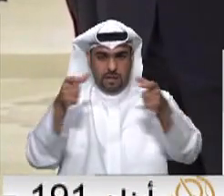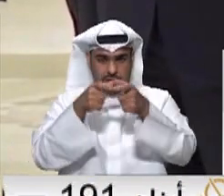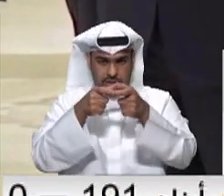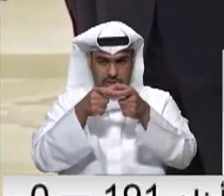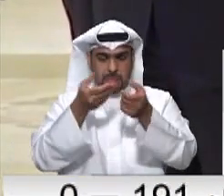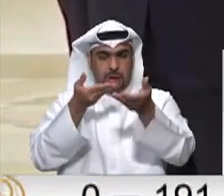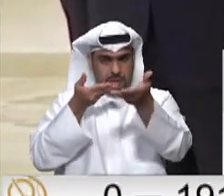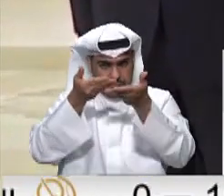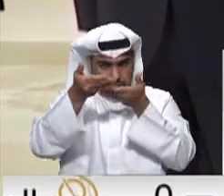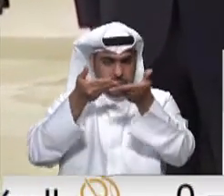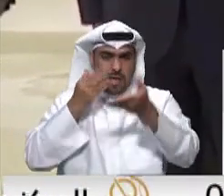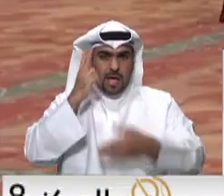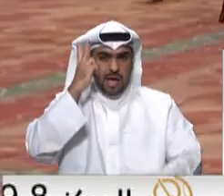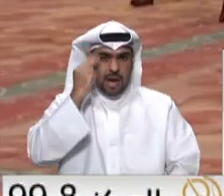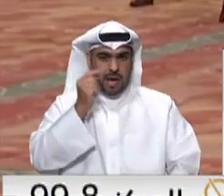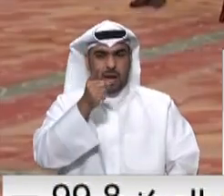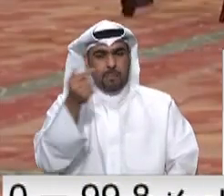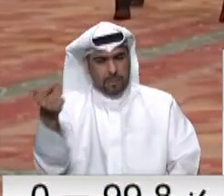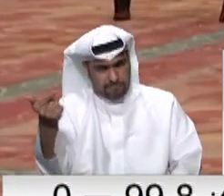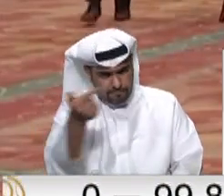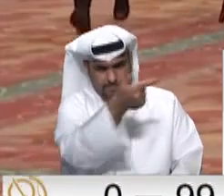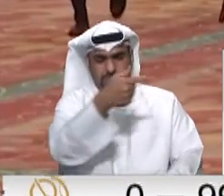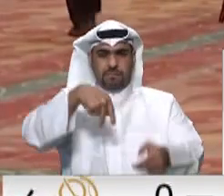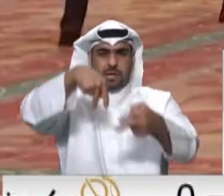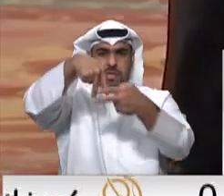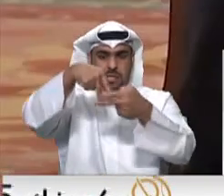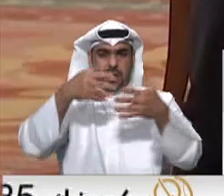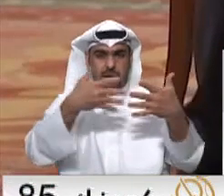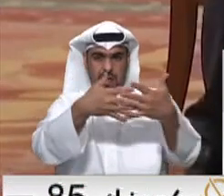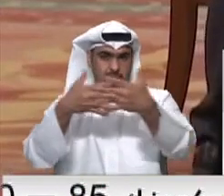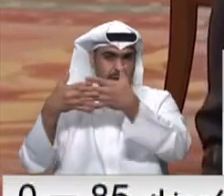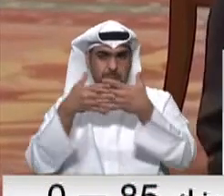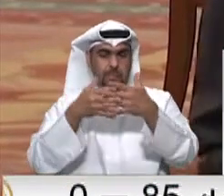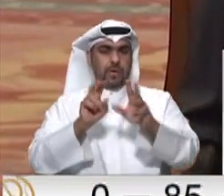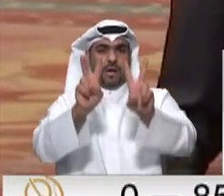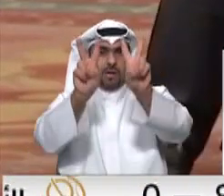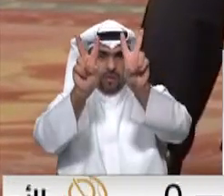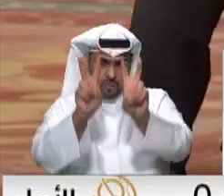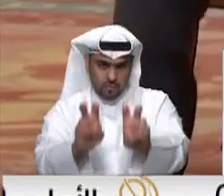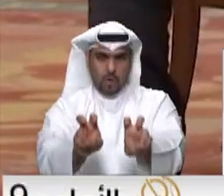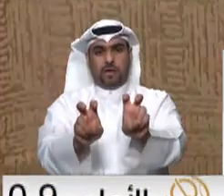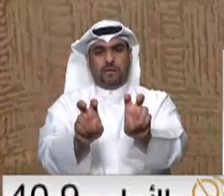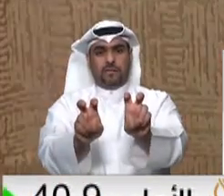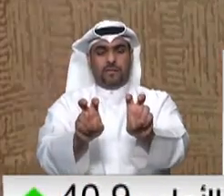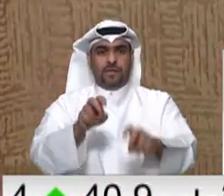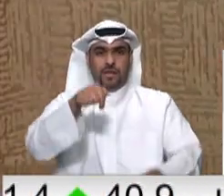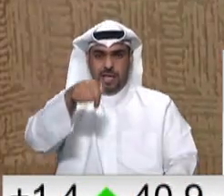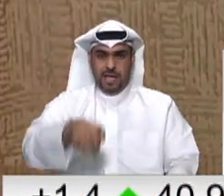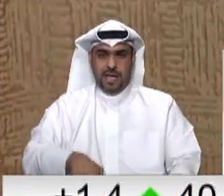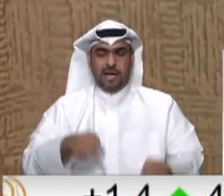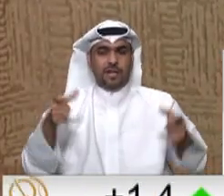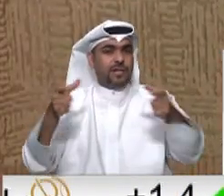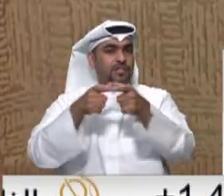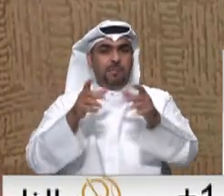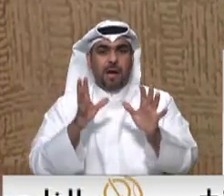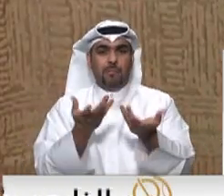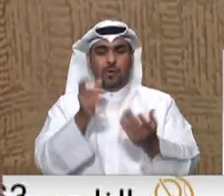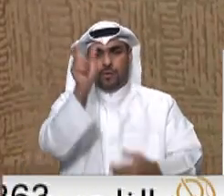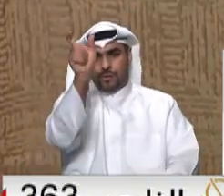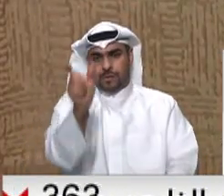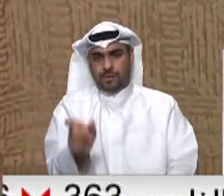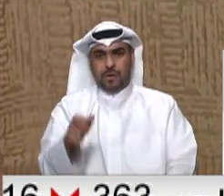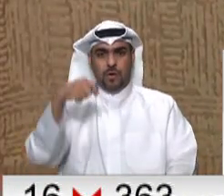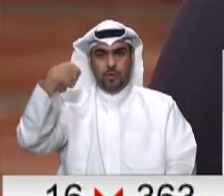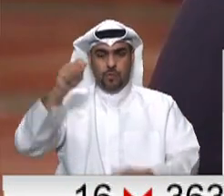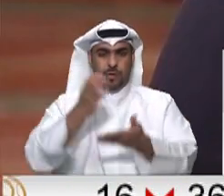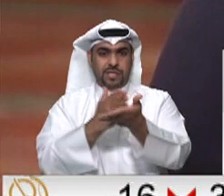للعاصمة الصينية بكين. الوفد الذي ترأسه وزير الخارجية السعودي سمو الأمير فيصل بن فرحان يضم